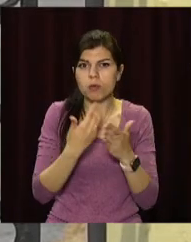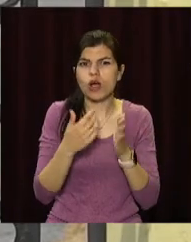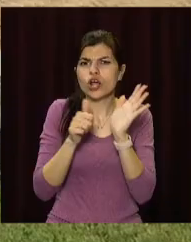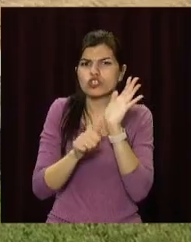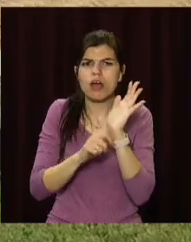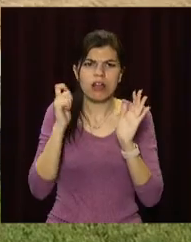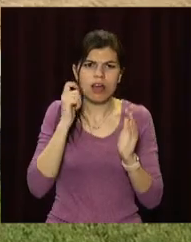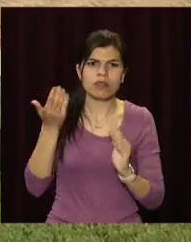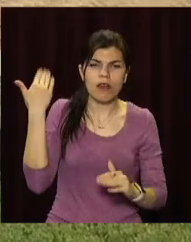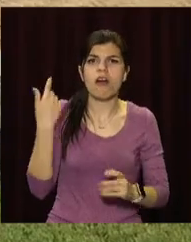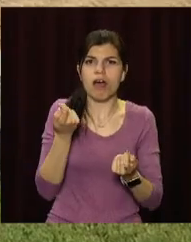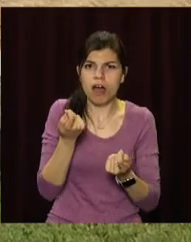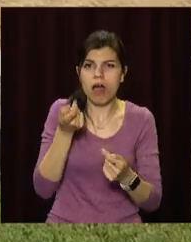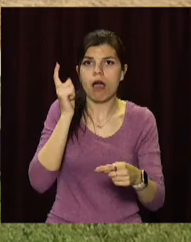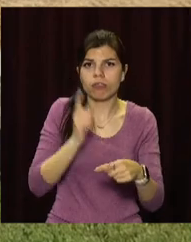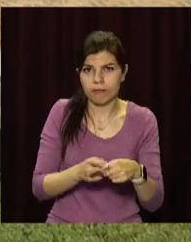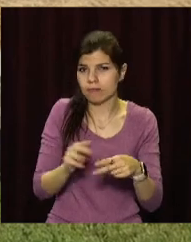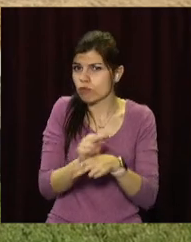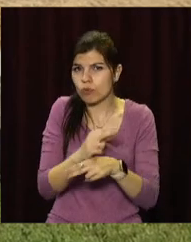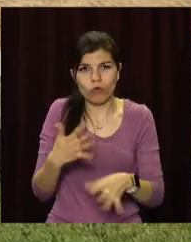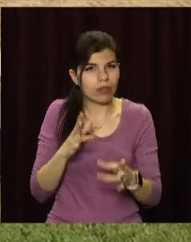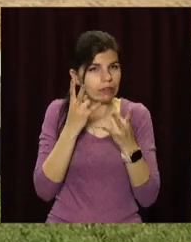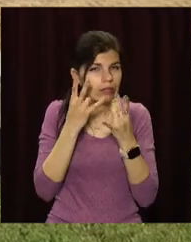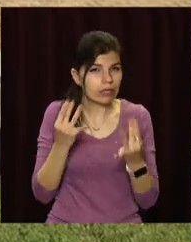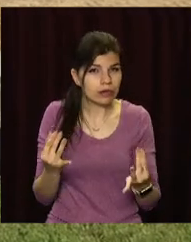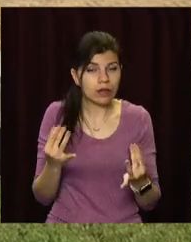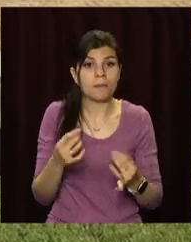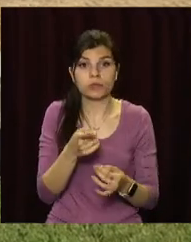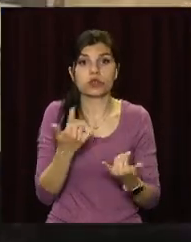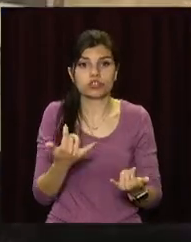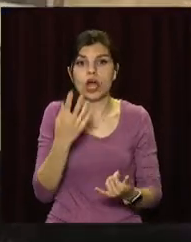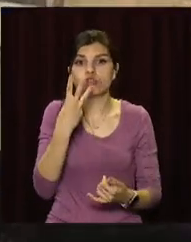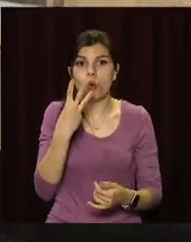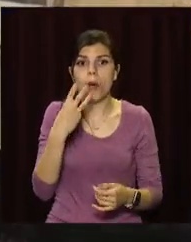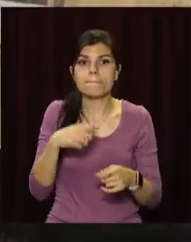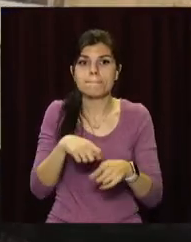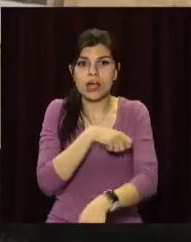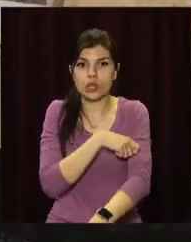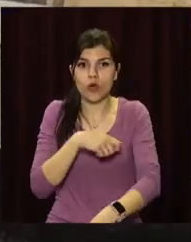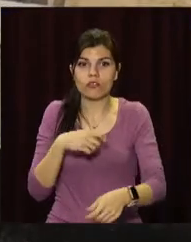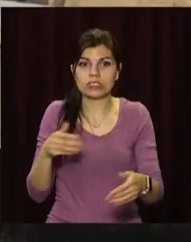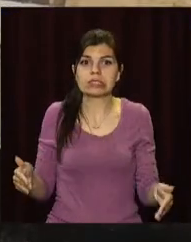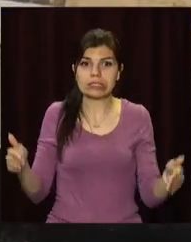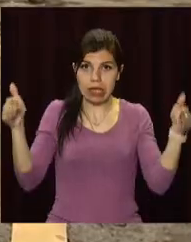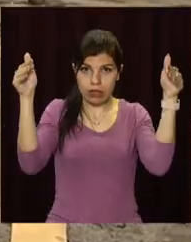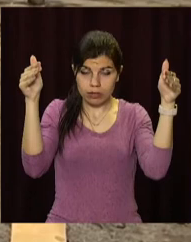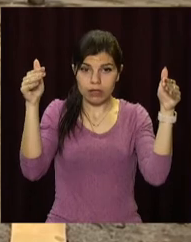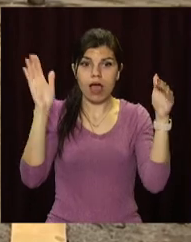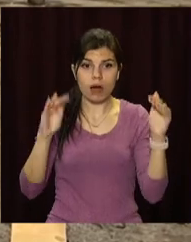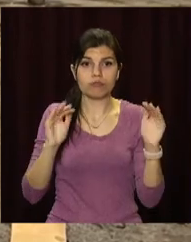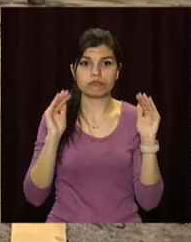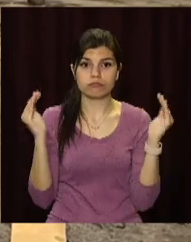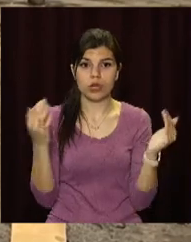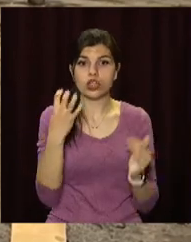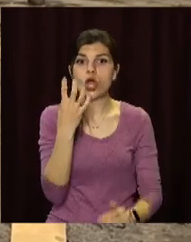тому та вже давно не ремонтували. Наразі підрядники будують 3-метрову підпірну стіну, згодом зведуть нові криті трибуни